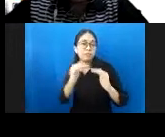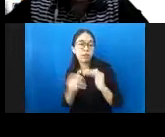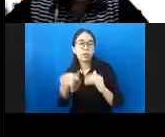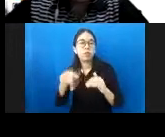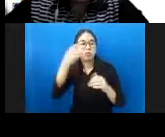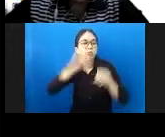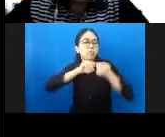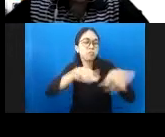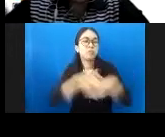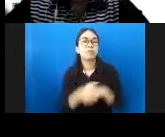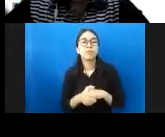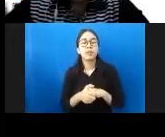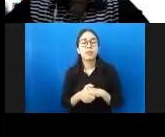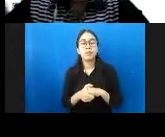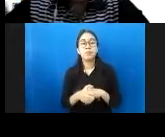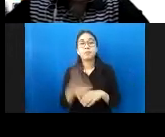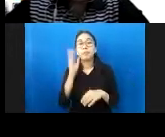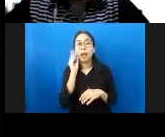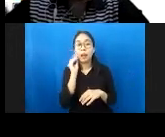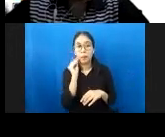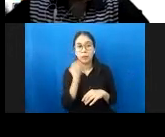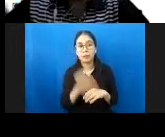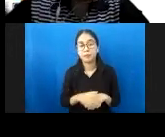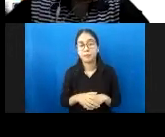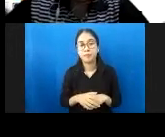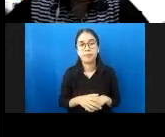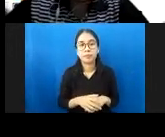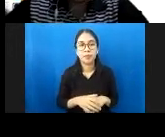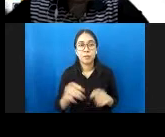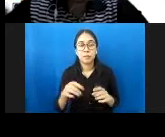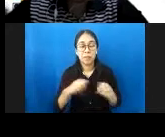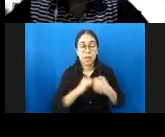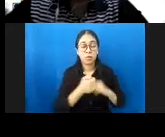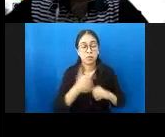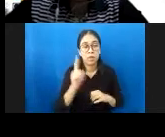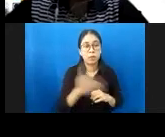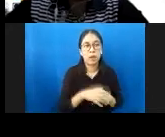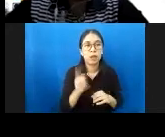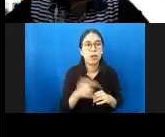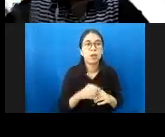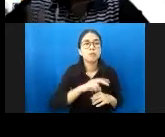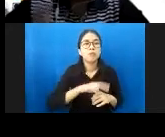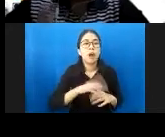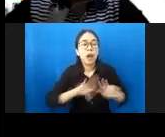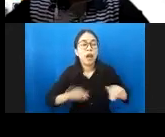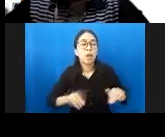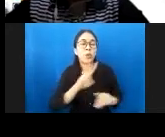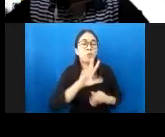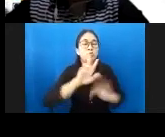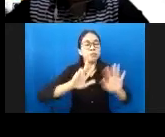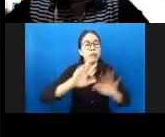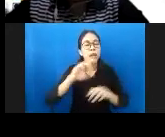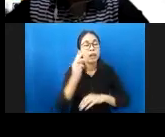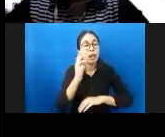MTBS. Pengalaman berharga yang pertama, kasus pertama ada seorang anak 29 hari, ya,